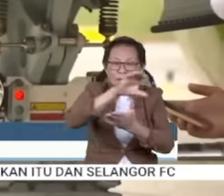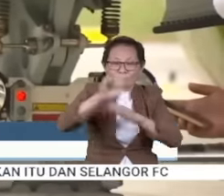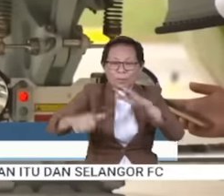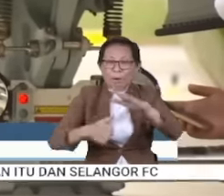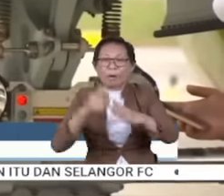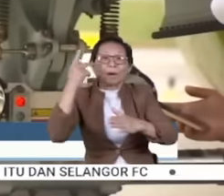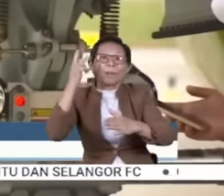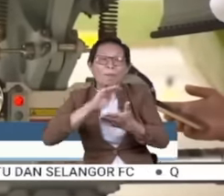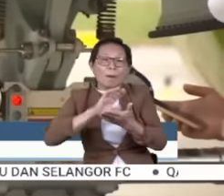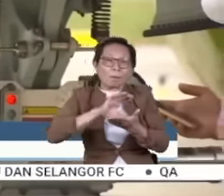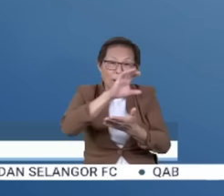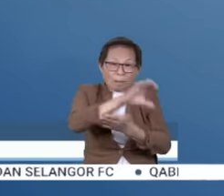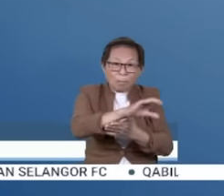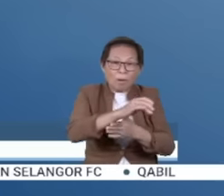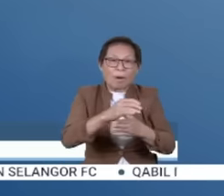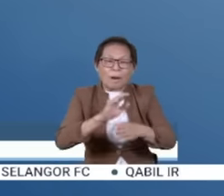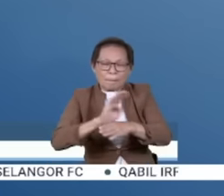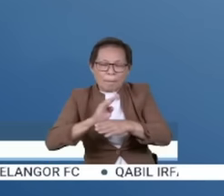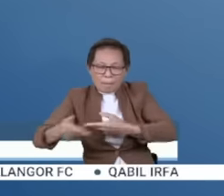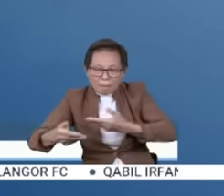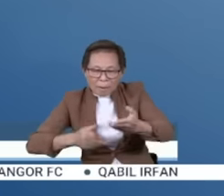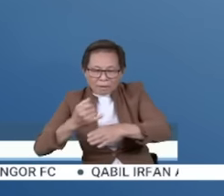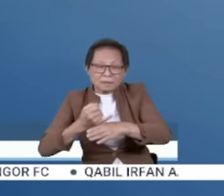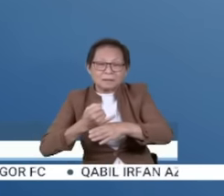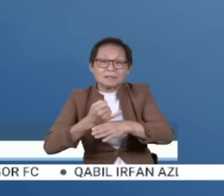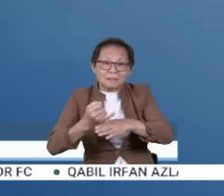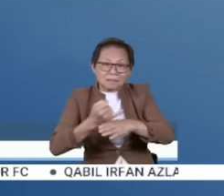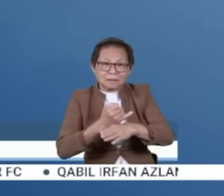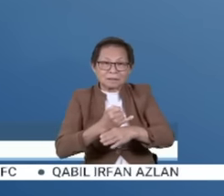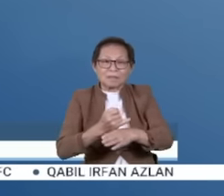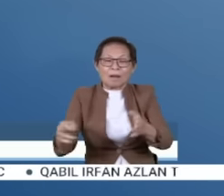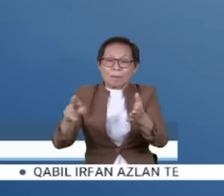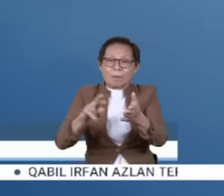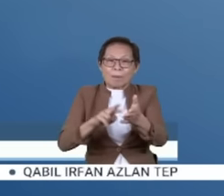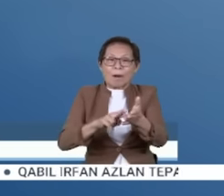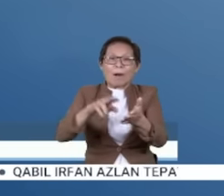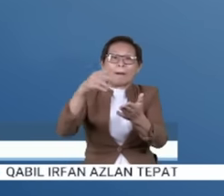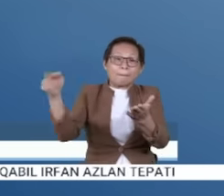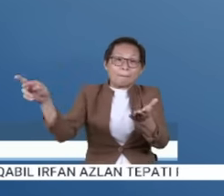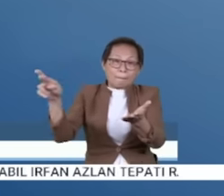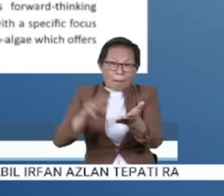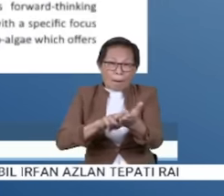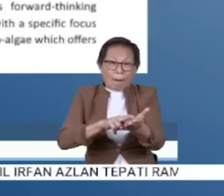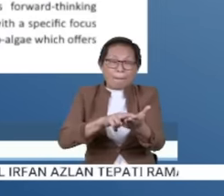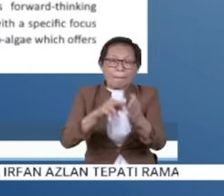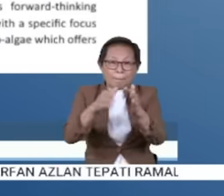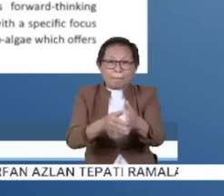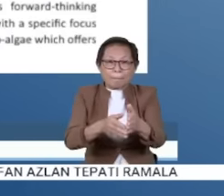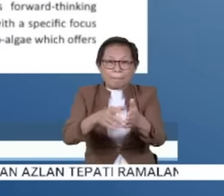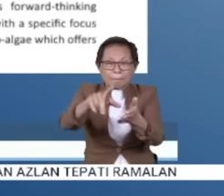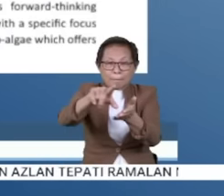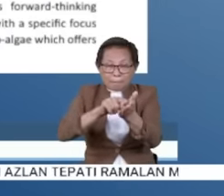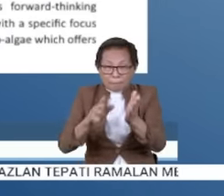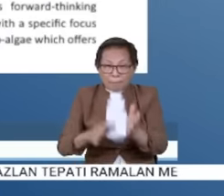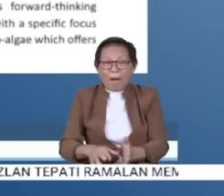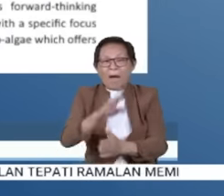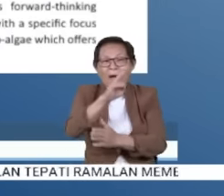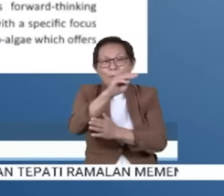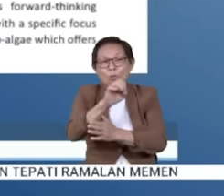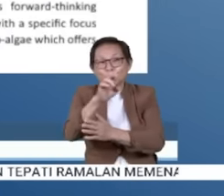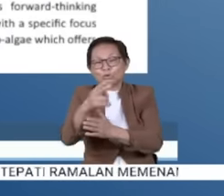pada kalangan industri kenyataan media tersebut memberitahu satu dan bersepahaman telah ditangani